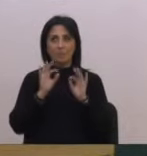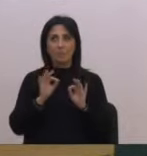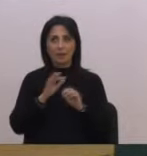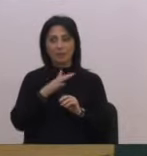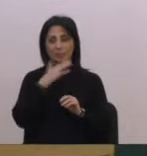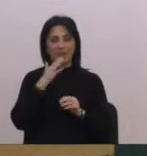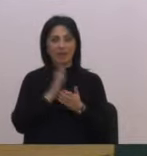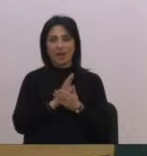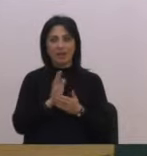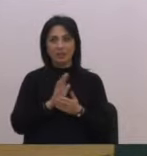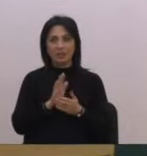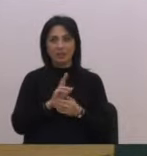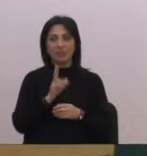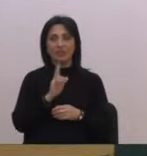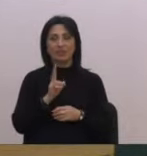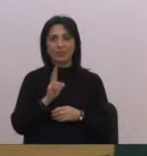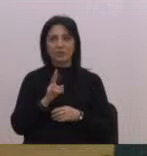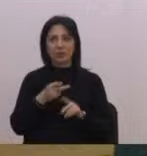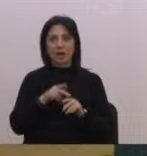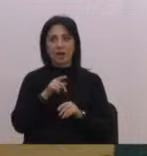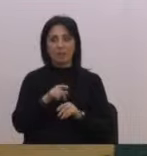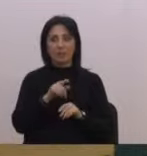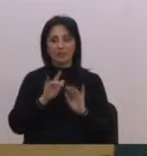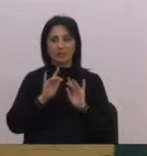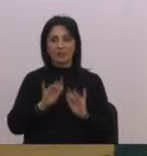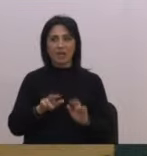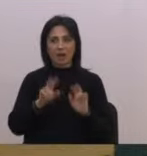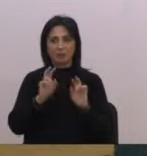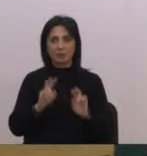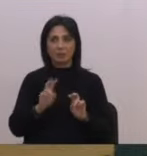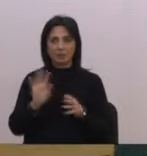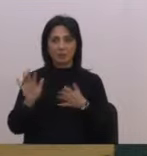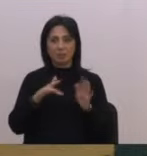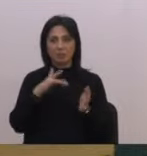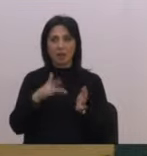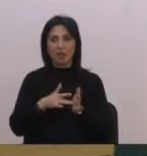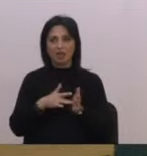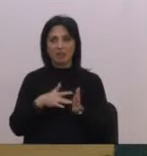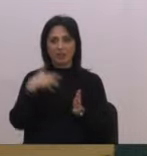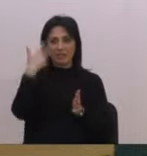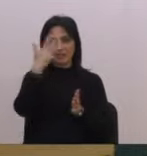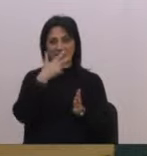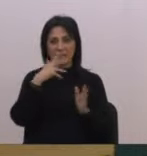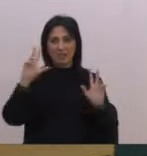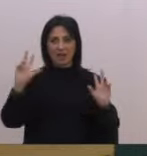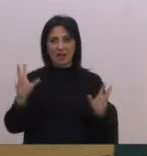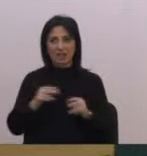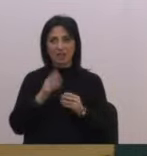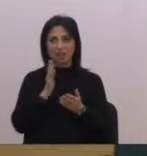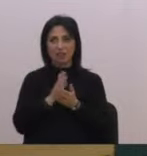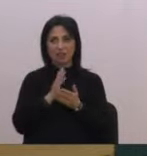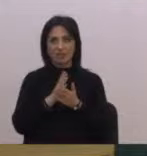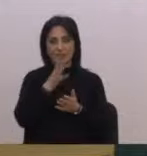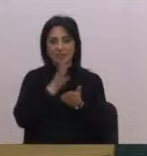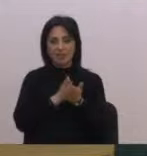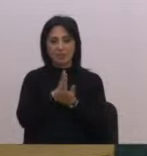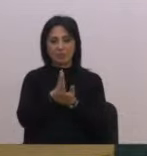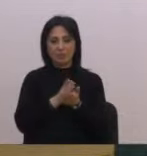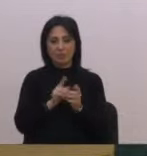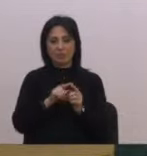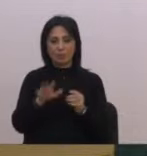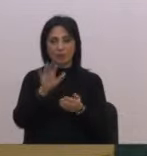ბევრი არ არის, ვინც ამ საქმით ბათუმის იერსახის გადარჩენით არის წლების